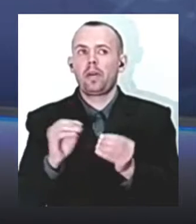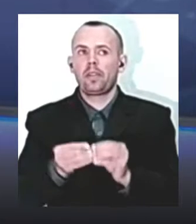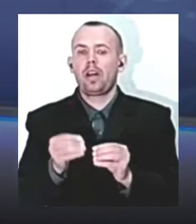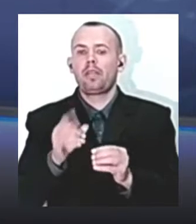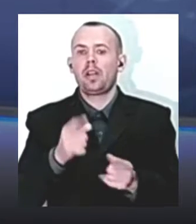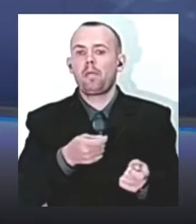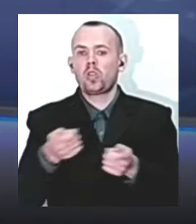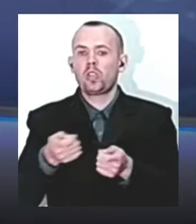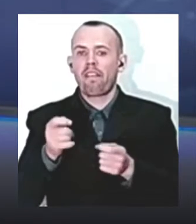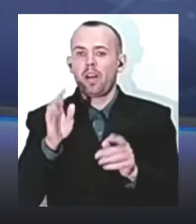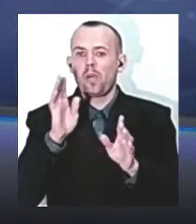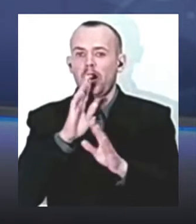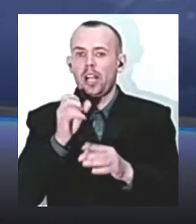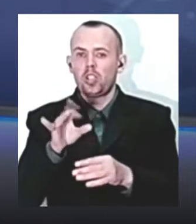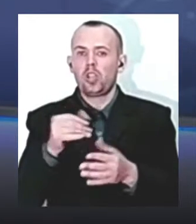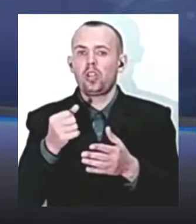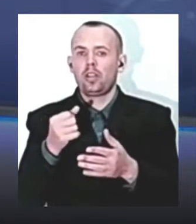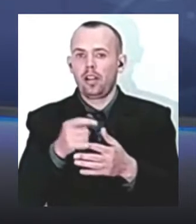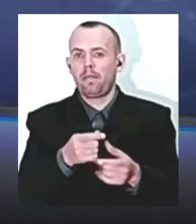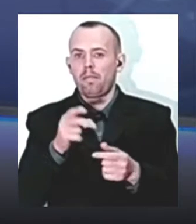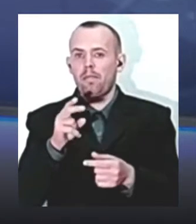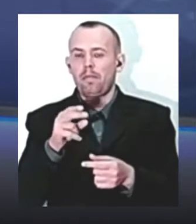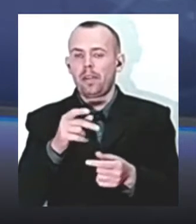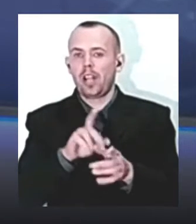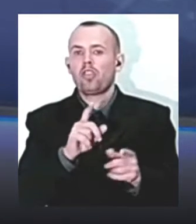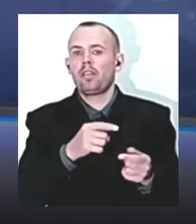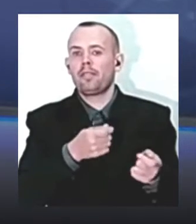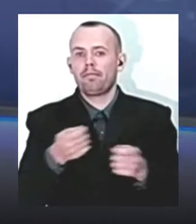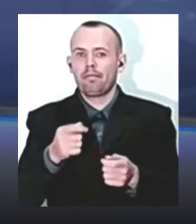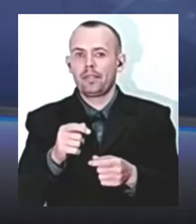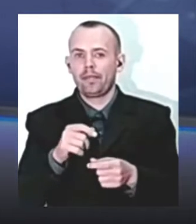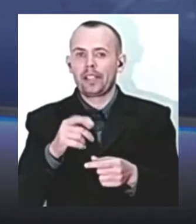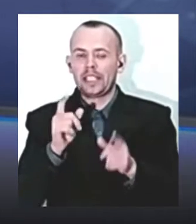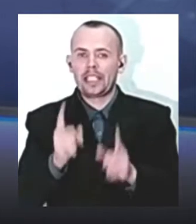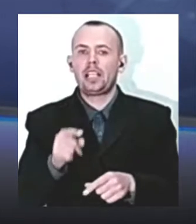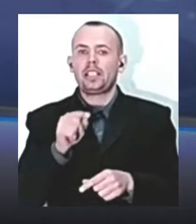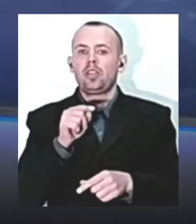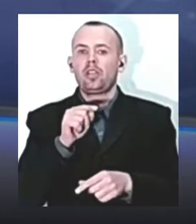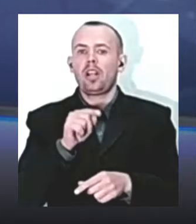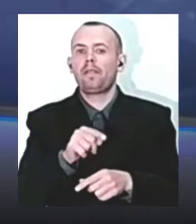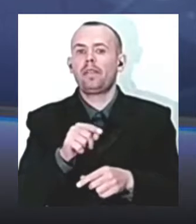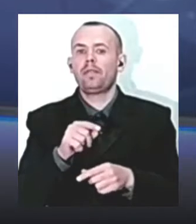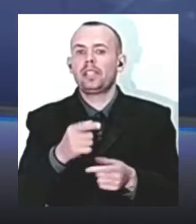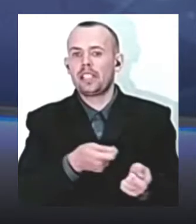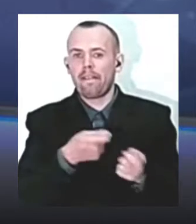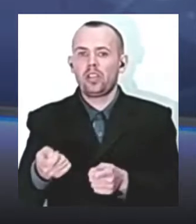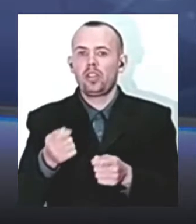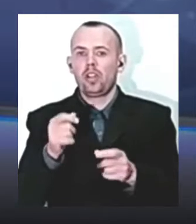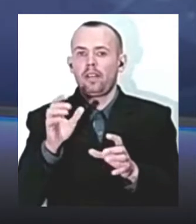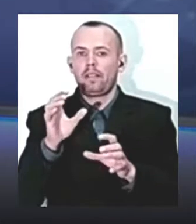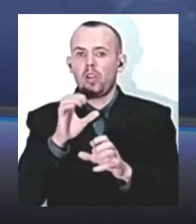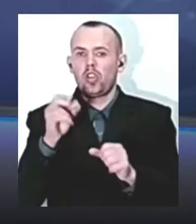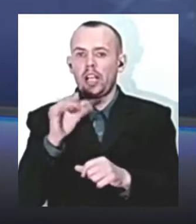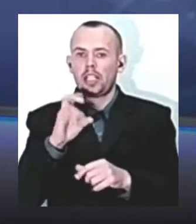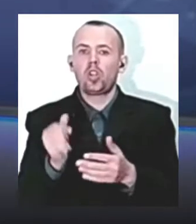кисню, був і постачальник кисню, і дійсно їм там завезли вночі кисень додатково,